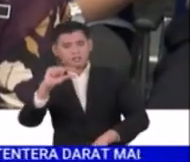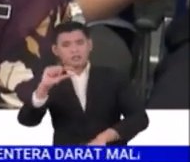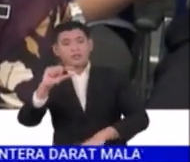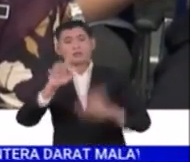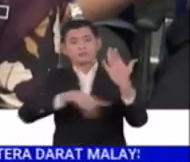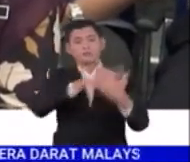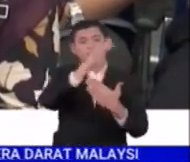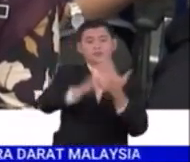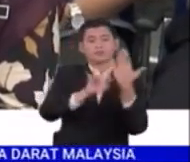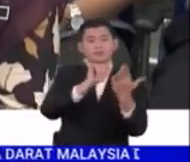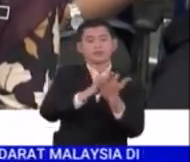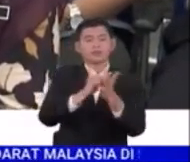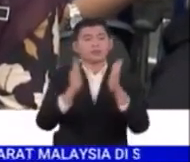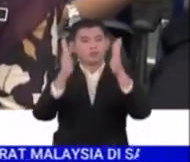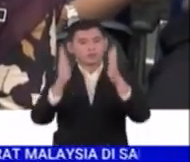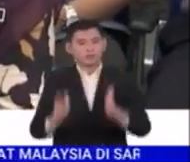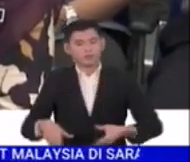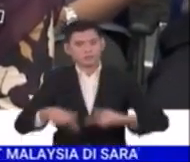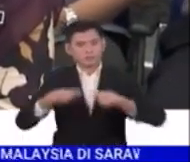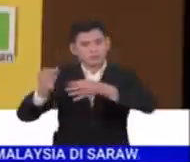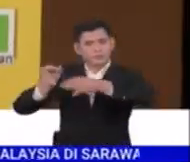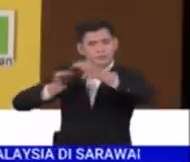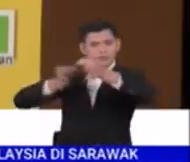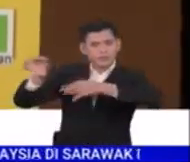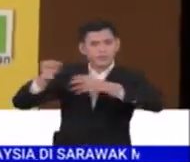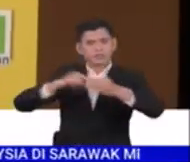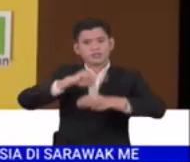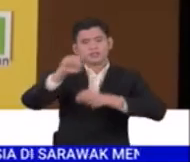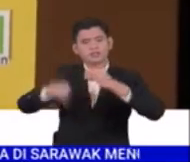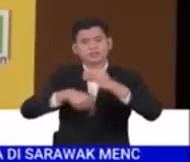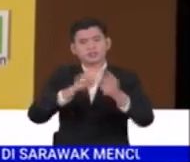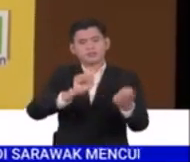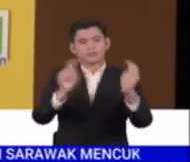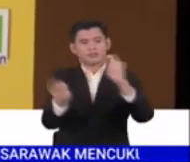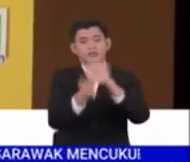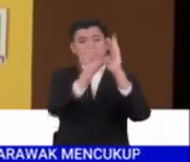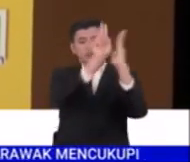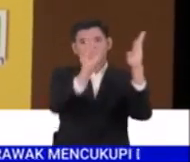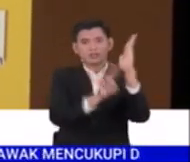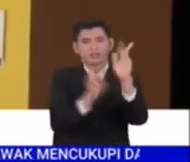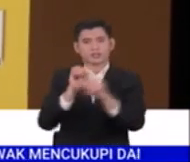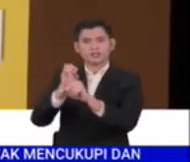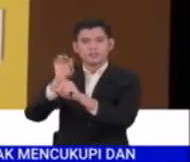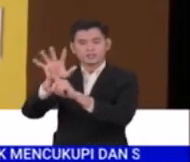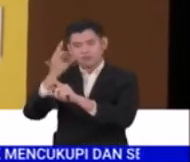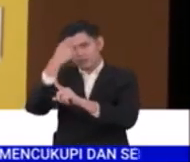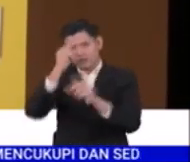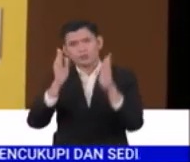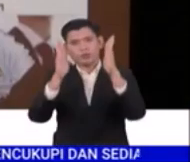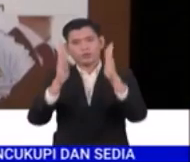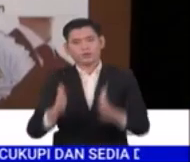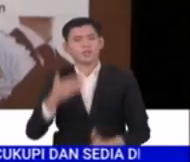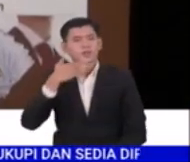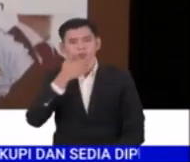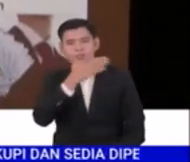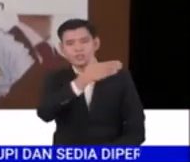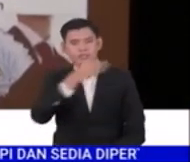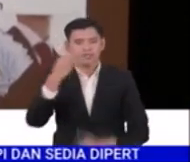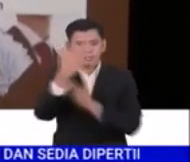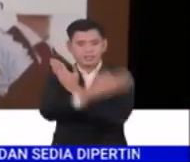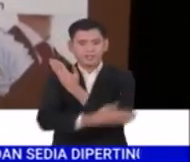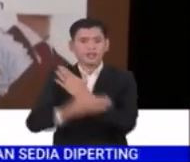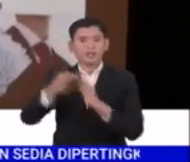program itu peserta diberi penerangan berkenaan are you dan infaq kepada generasi muda dan garasinya Iya